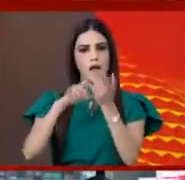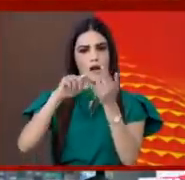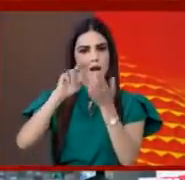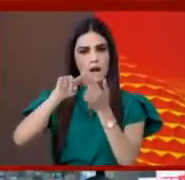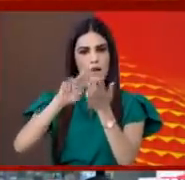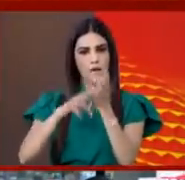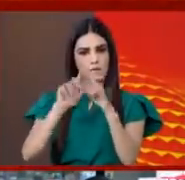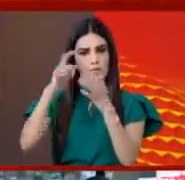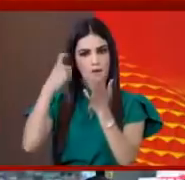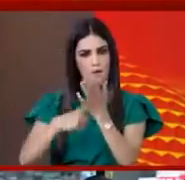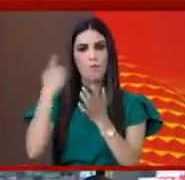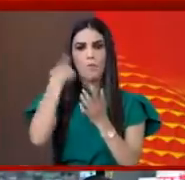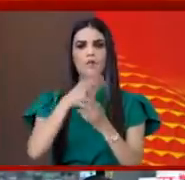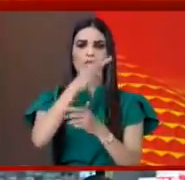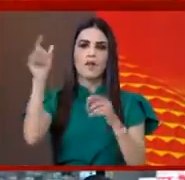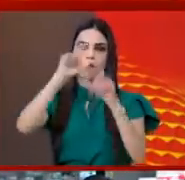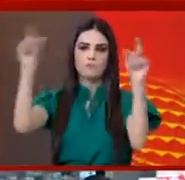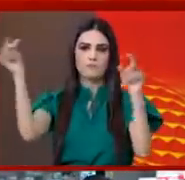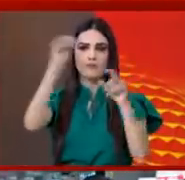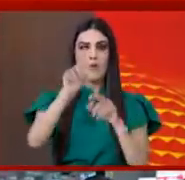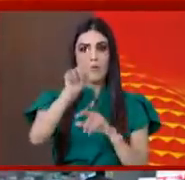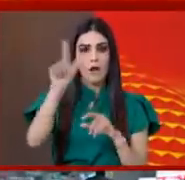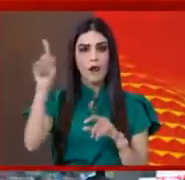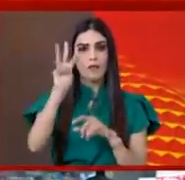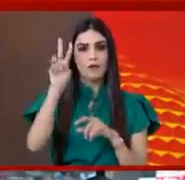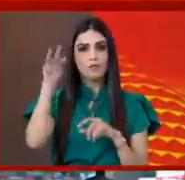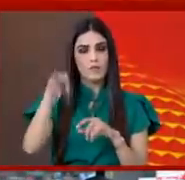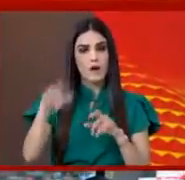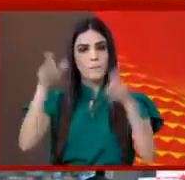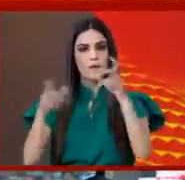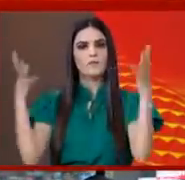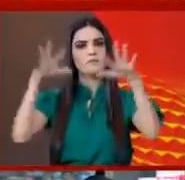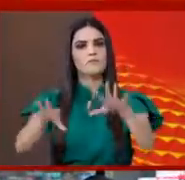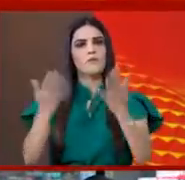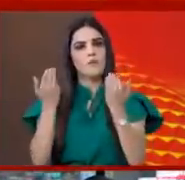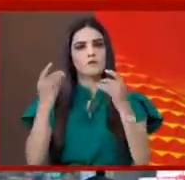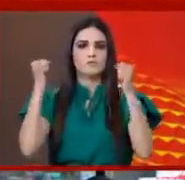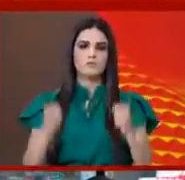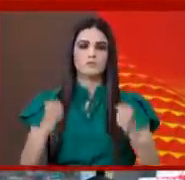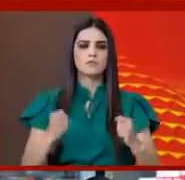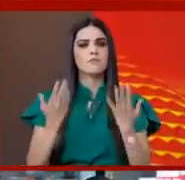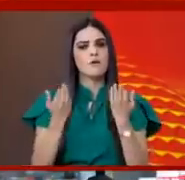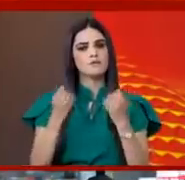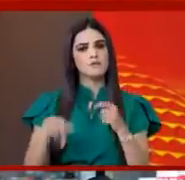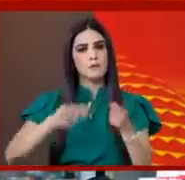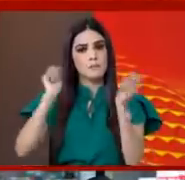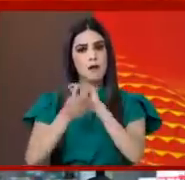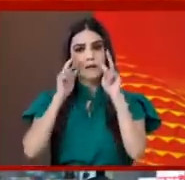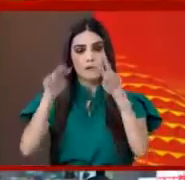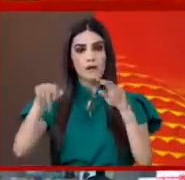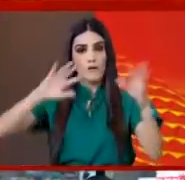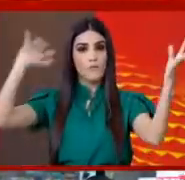है। इस स्टेडियम में 1,32,000 दर्शक एक साथ बैठकर मैच देख सकते हैं। इसे दुनिया